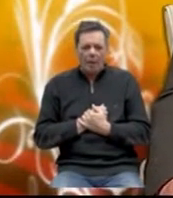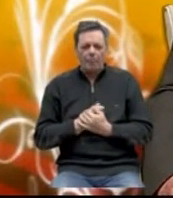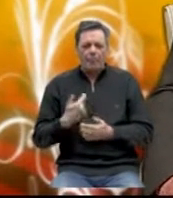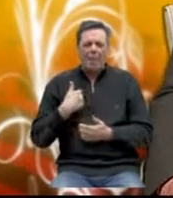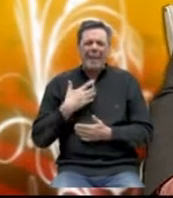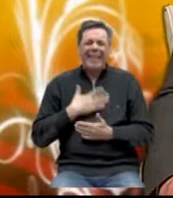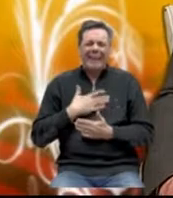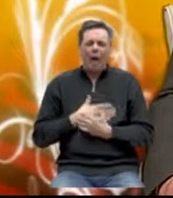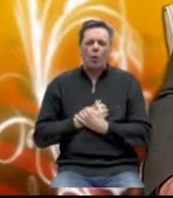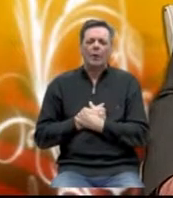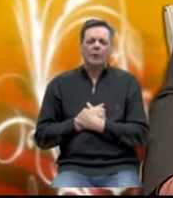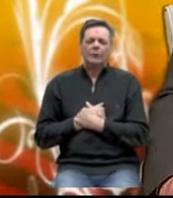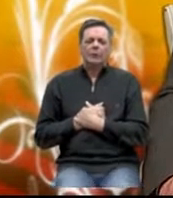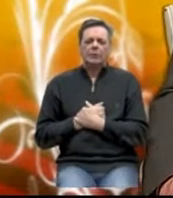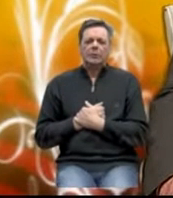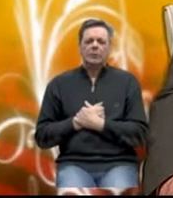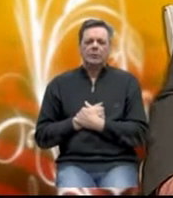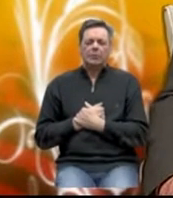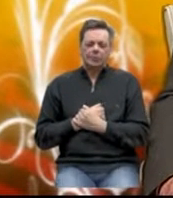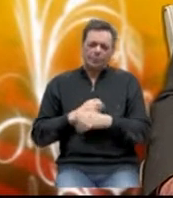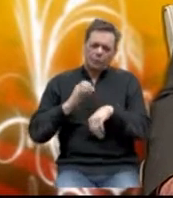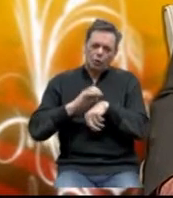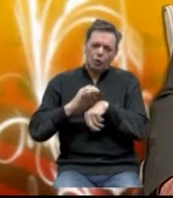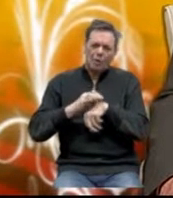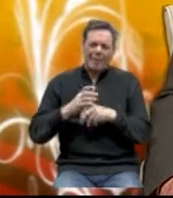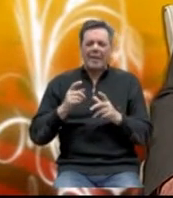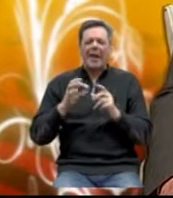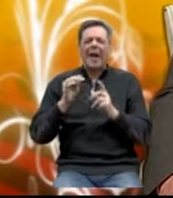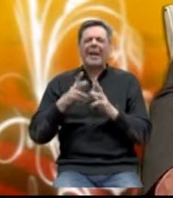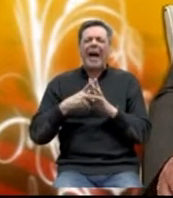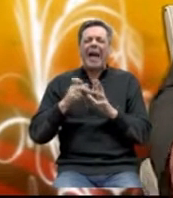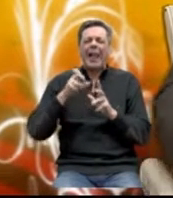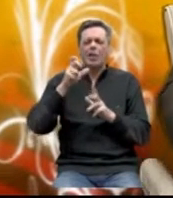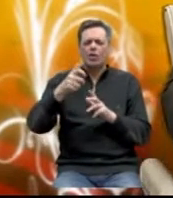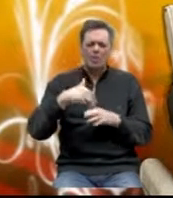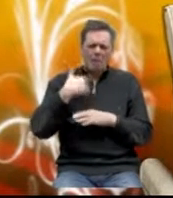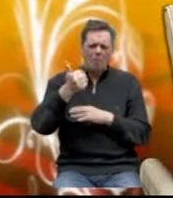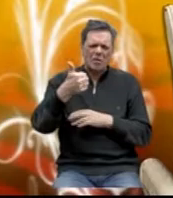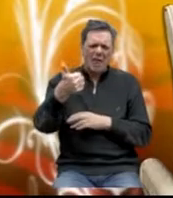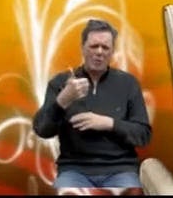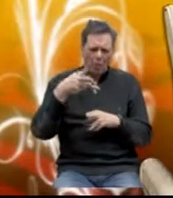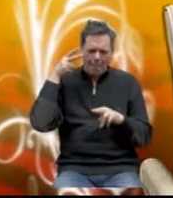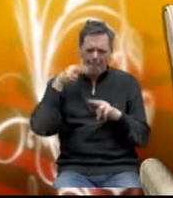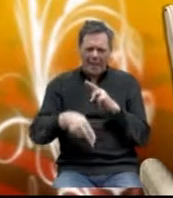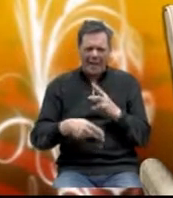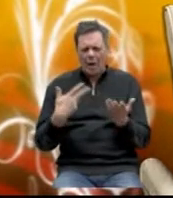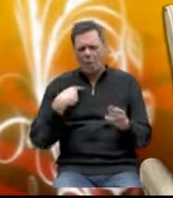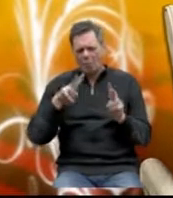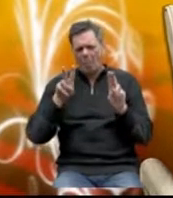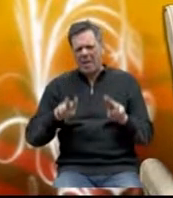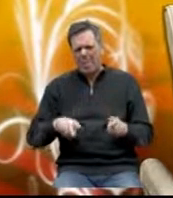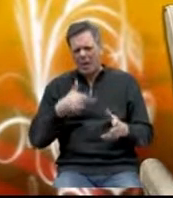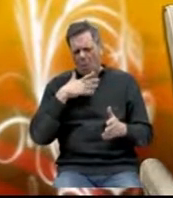mi je, izuzetno mi je drago. Docent Rahelić je zapravo poslije jednog prekida koji smo imali